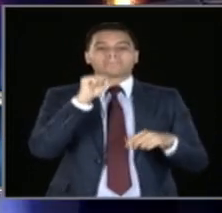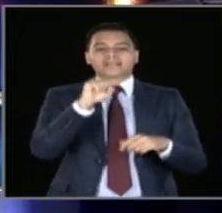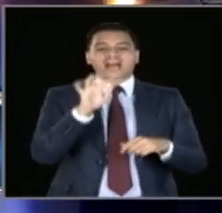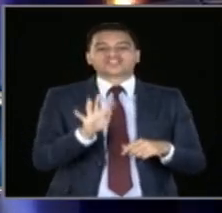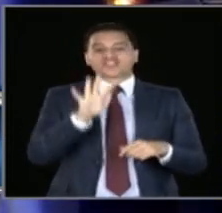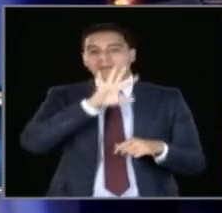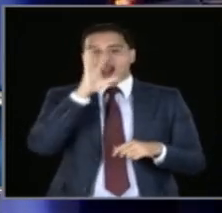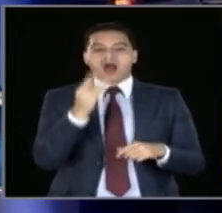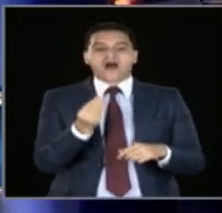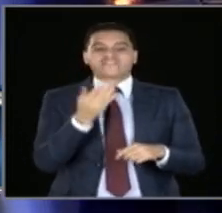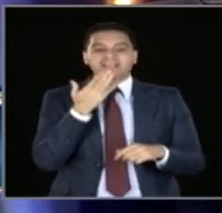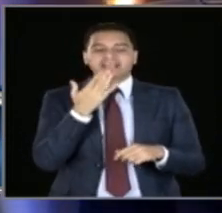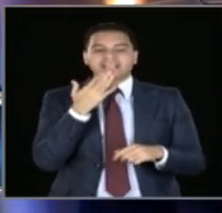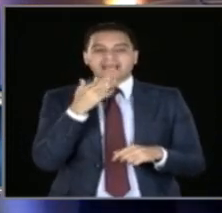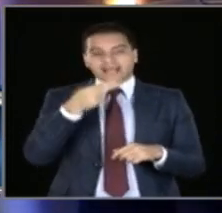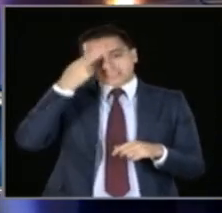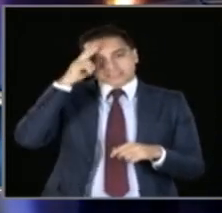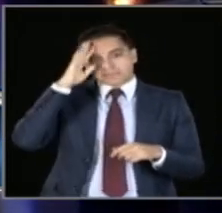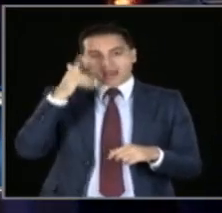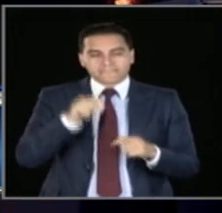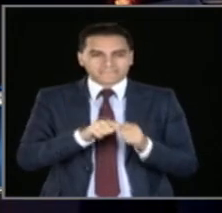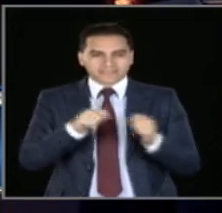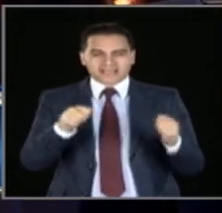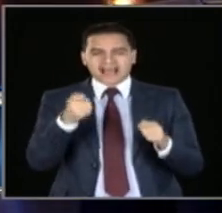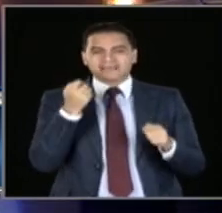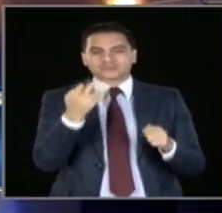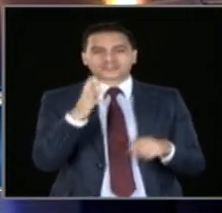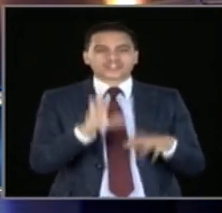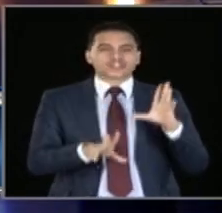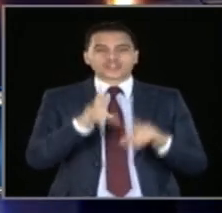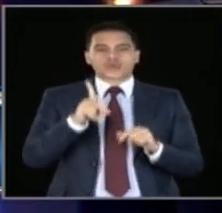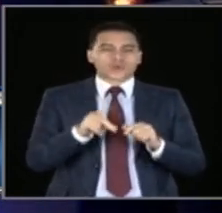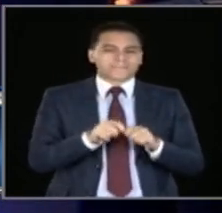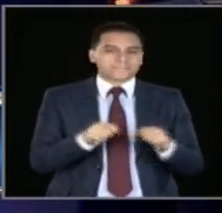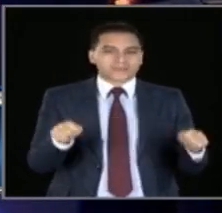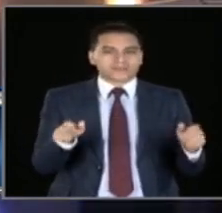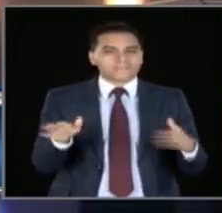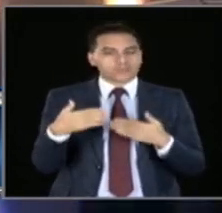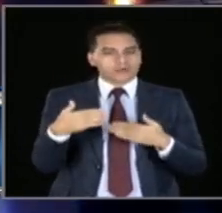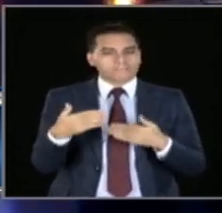هي مساحتها 35 كيلو متر مربع